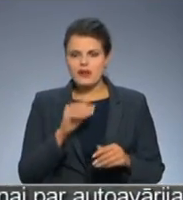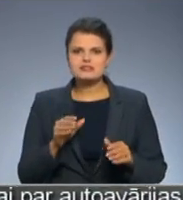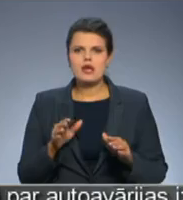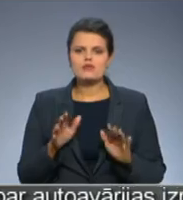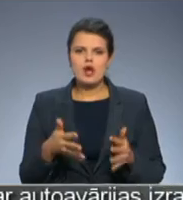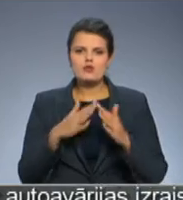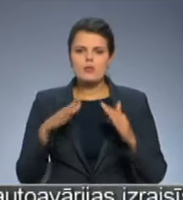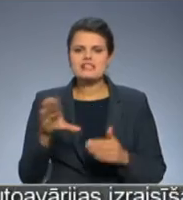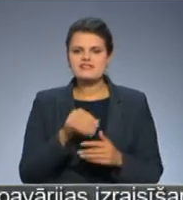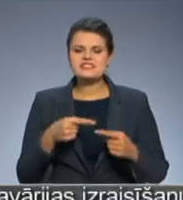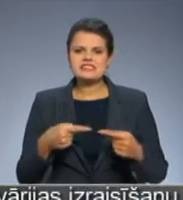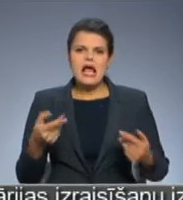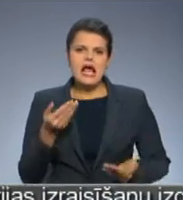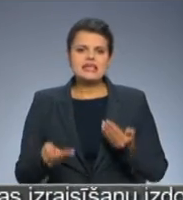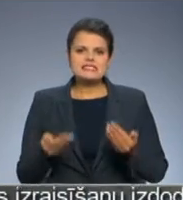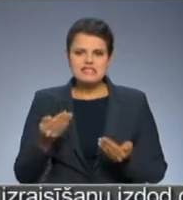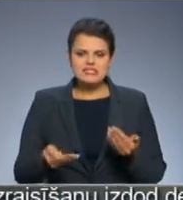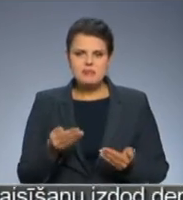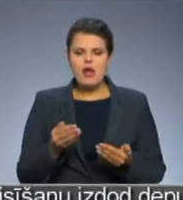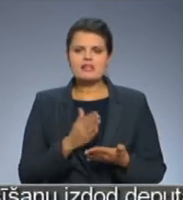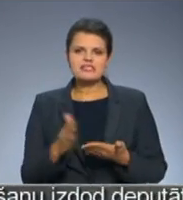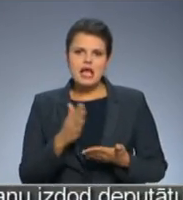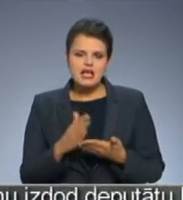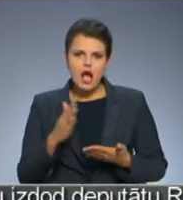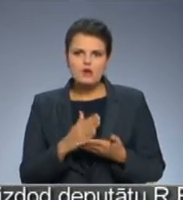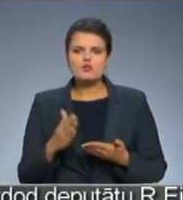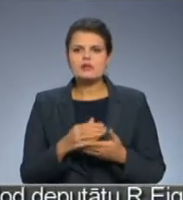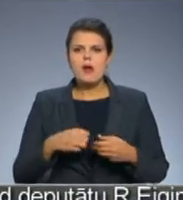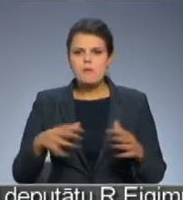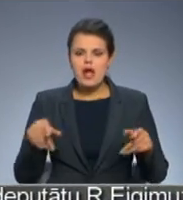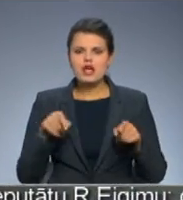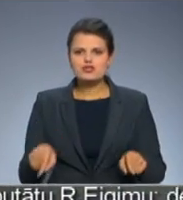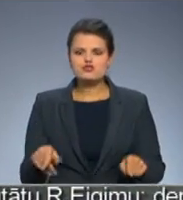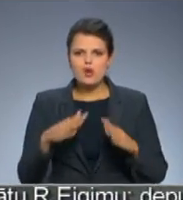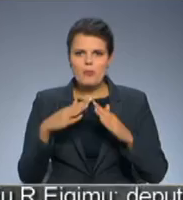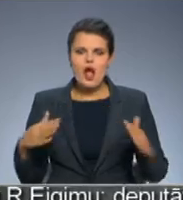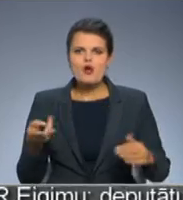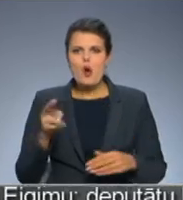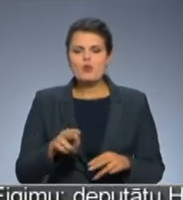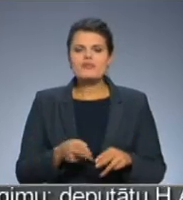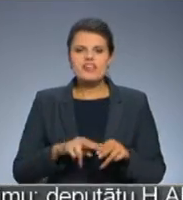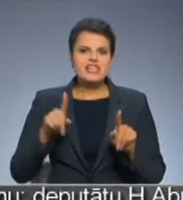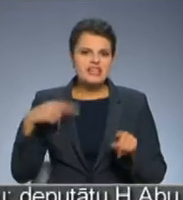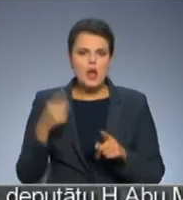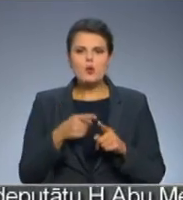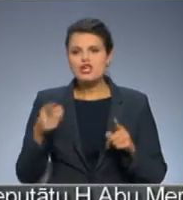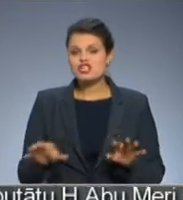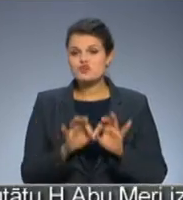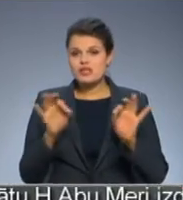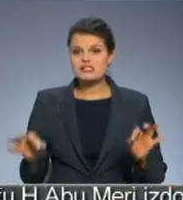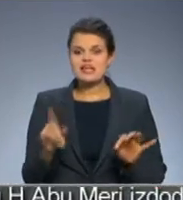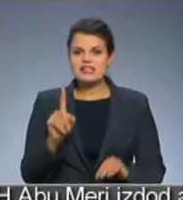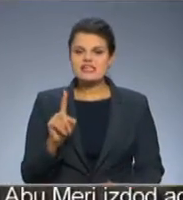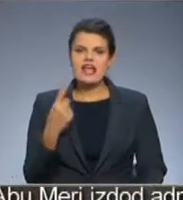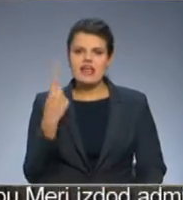visas iekārtas izmēģināt, ieregulēt, palaist šo katlu māju un tad nākošā sezonā sākt jau tikai ar